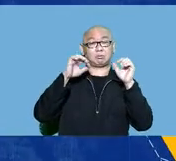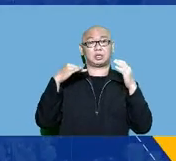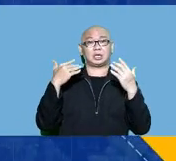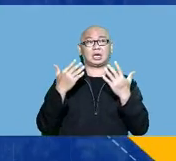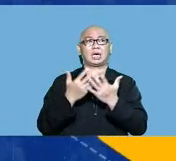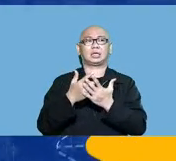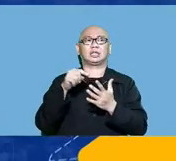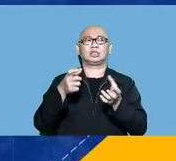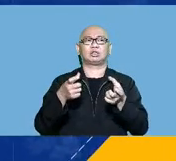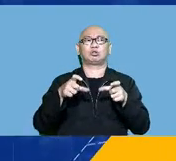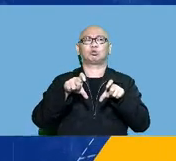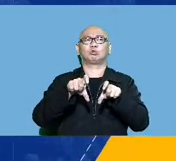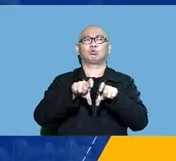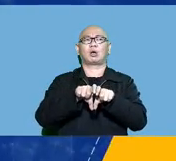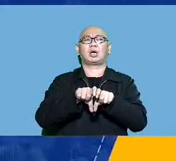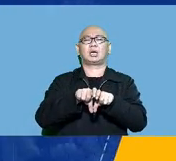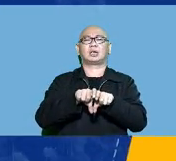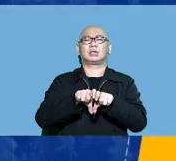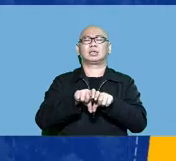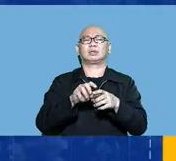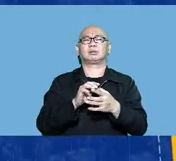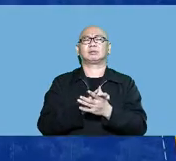Ini sesuai dengan amanah konstitusi Indonesia.